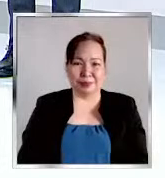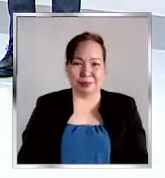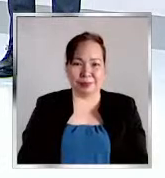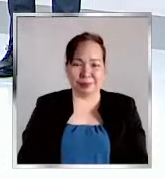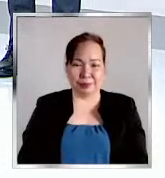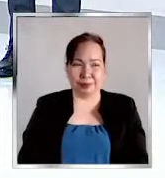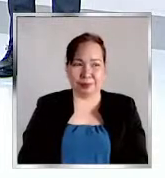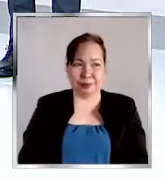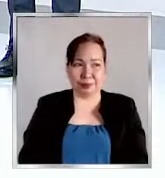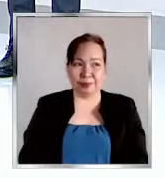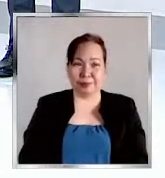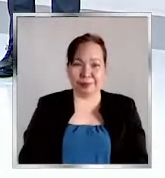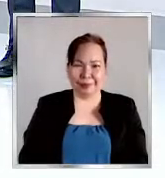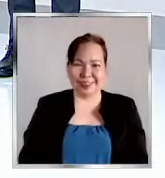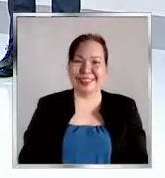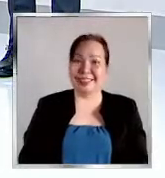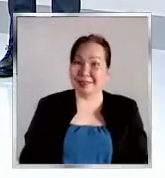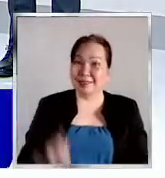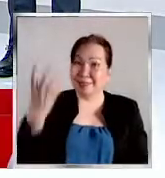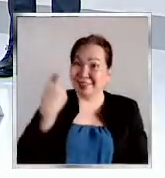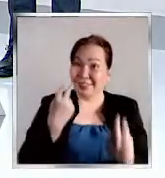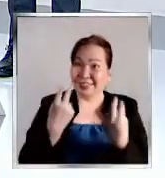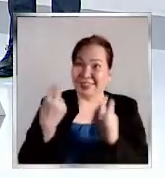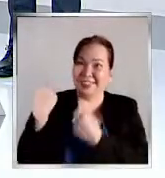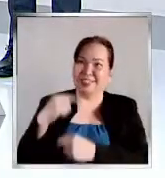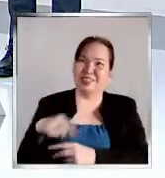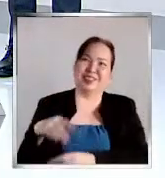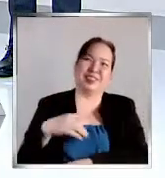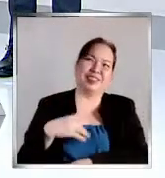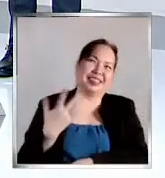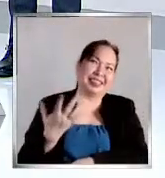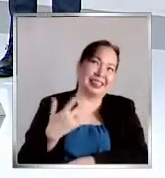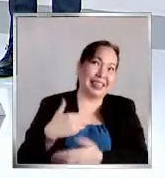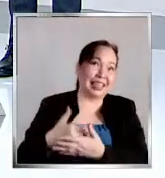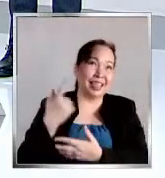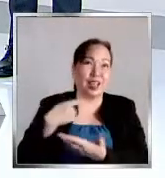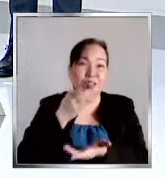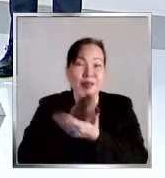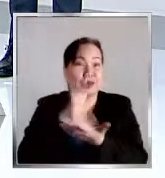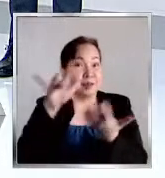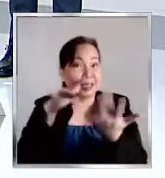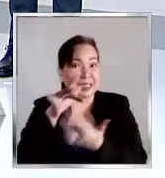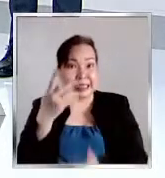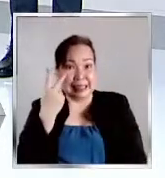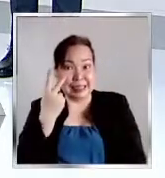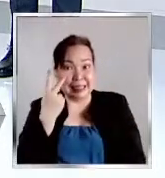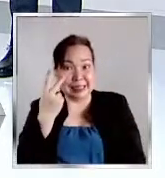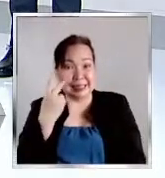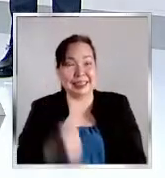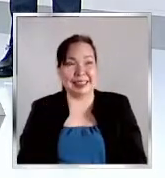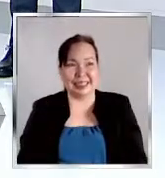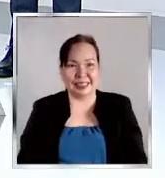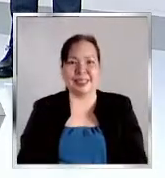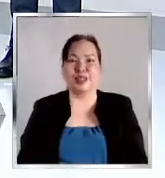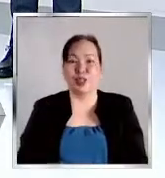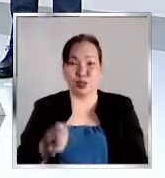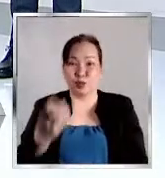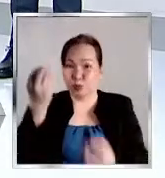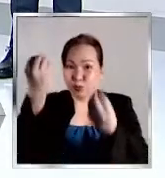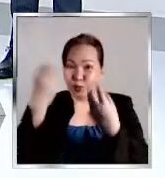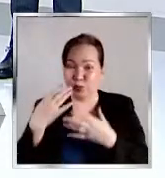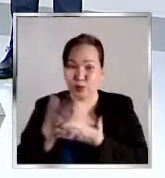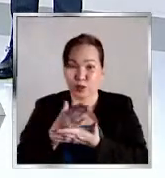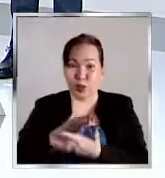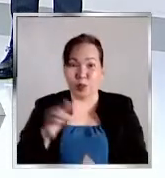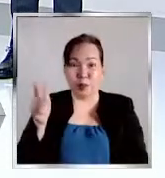Okay na throwback. Eh, pero ako, partner, saan kaya tayo susunod na papasyal? Abasan tayo. Maaari nyo i-share sa 24 Oras Weekend